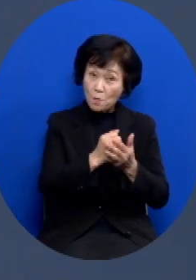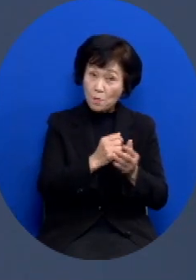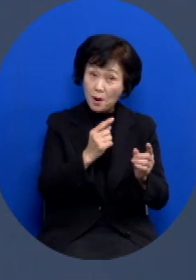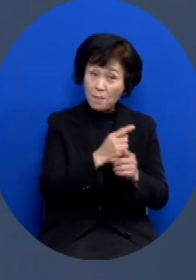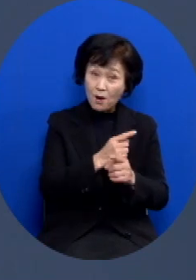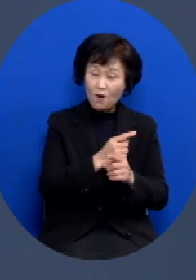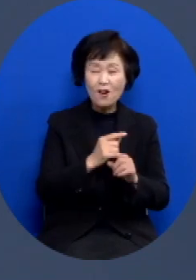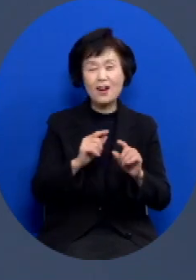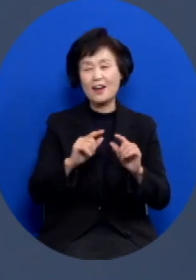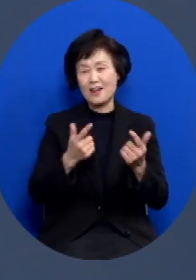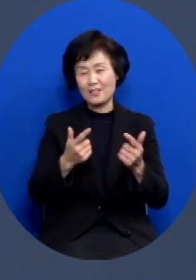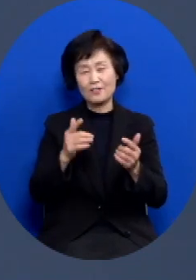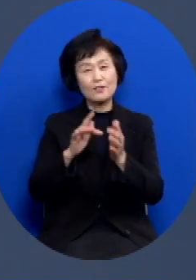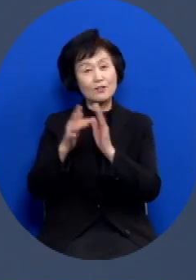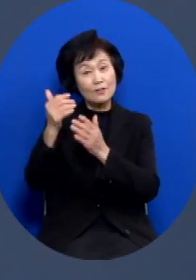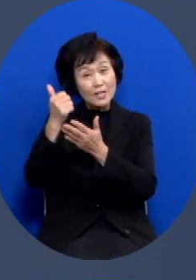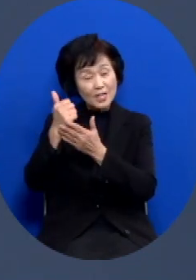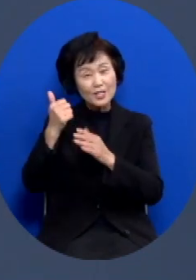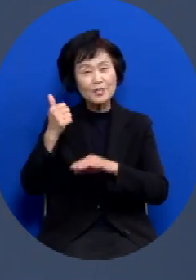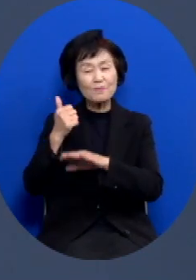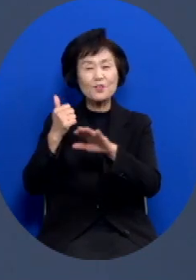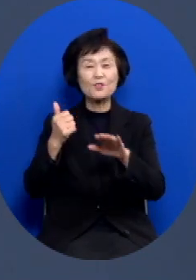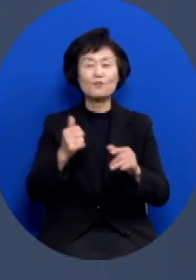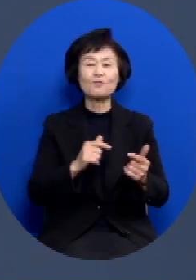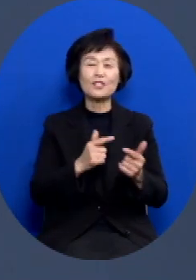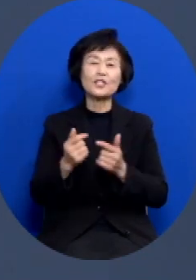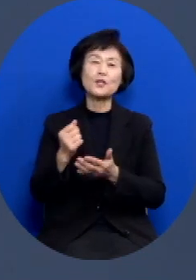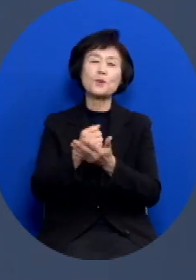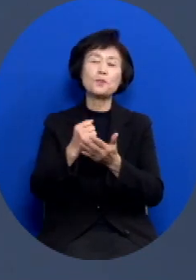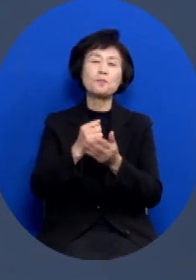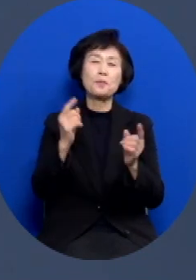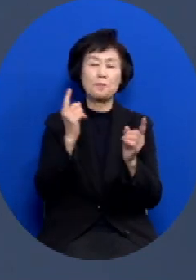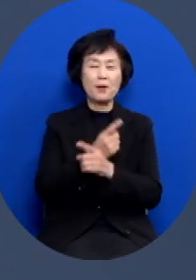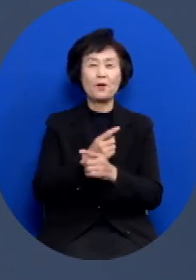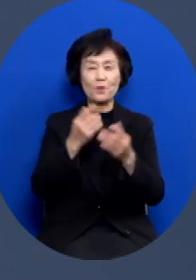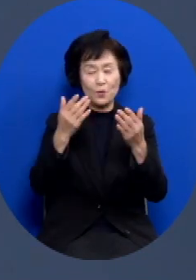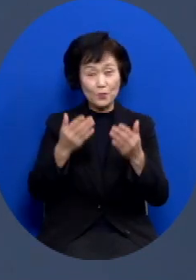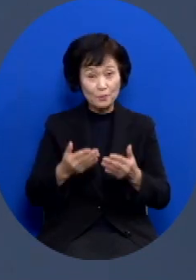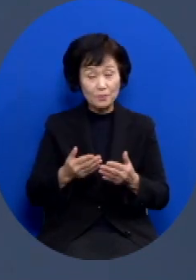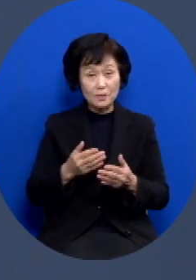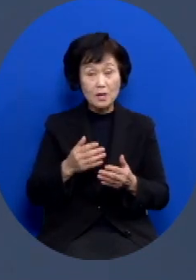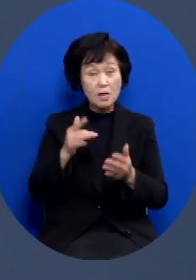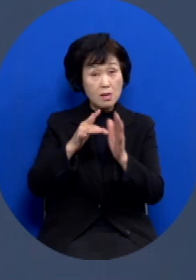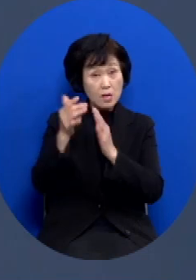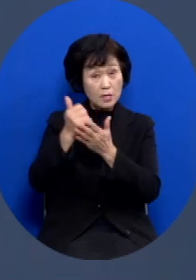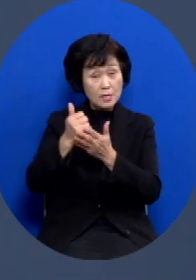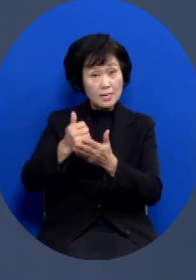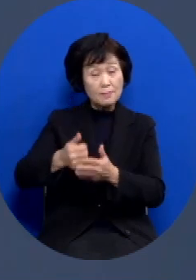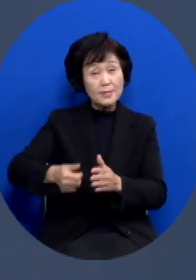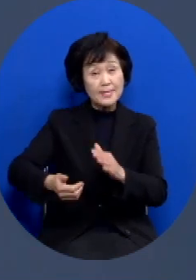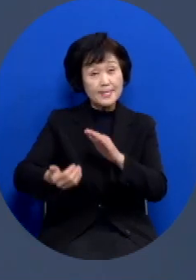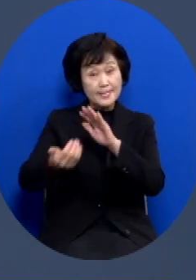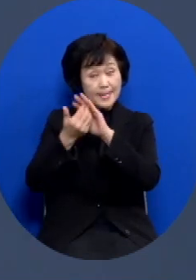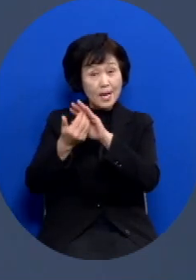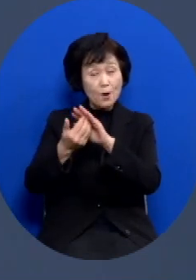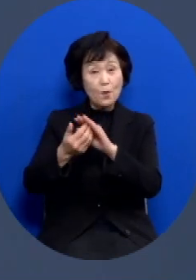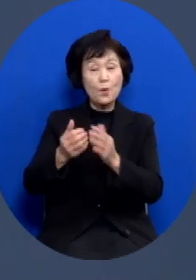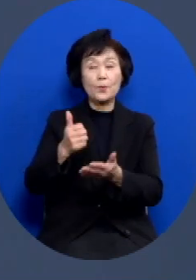아닙니다 예수님이 우리의 운명을 바꾸십니다 예수님을 최고의 가치로 여기고 예수님을